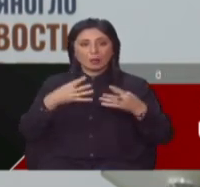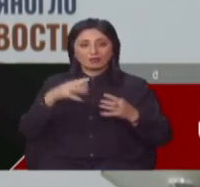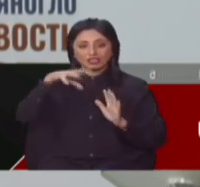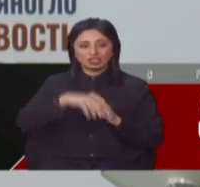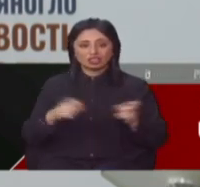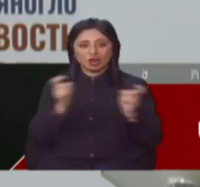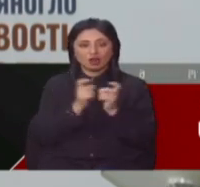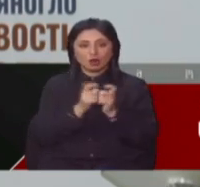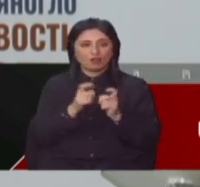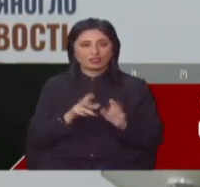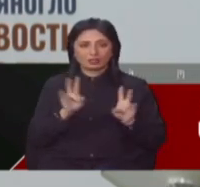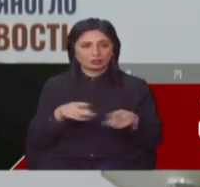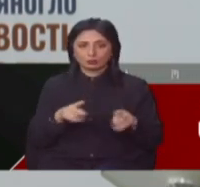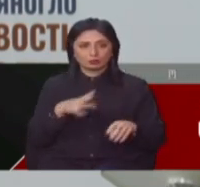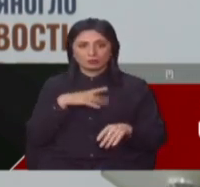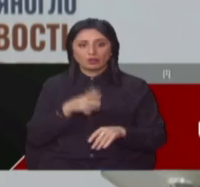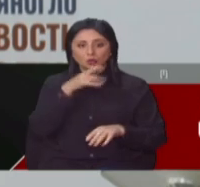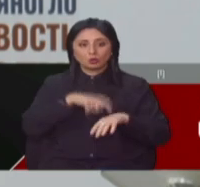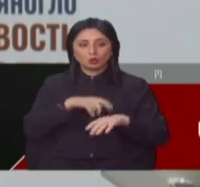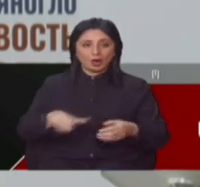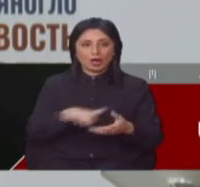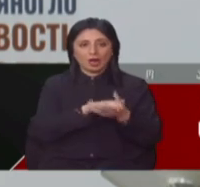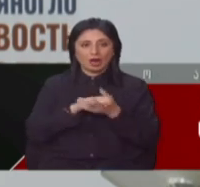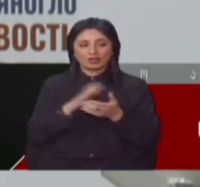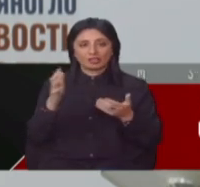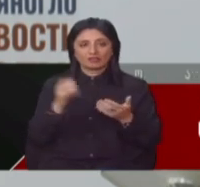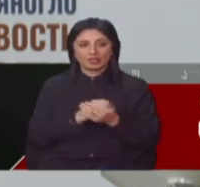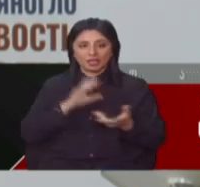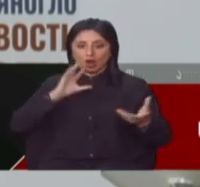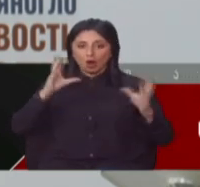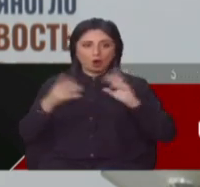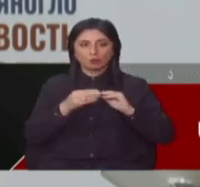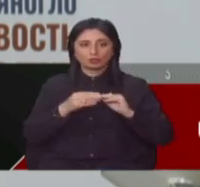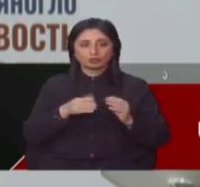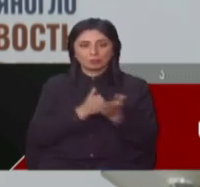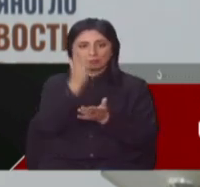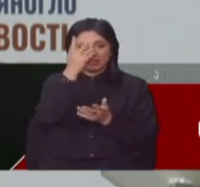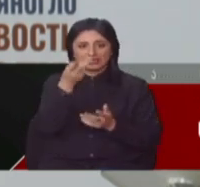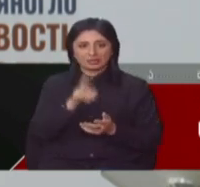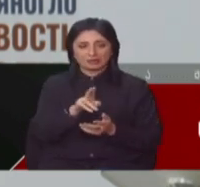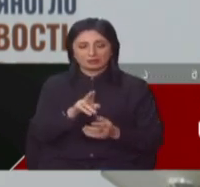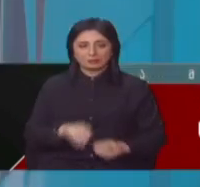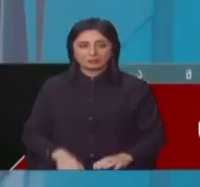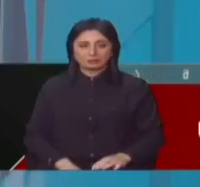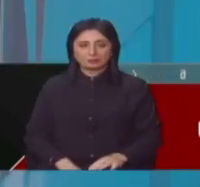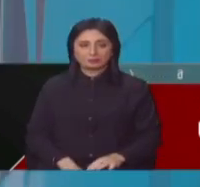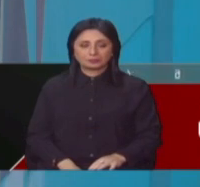შიდა კონფლიქტების ლიმიტი ამოეწურა. დადგა დრო გავერთიანდეთ და ვიპოვოთ საერთო ენა საერთო მიზნების მისაღწევად.